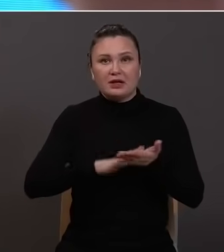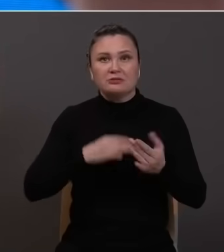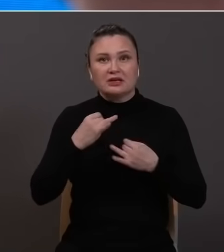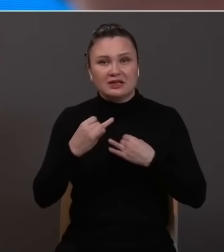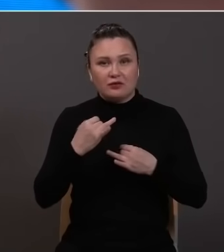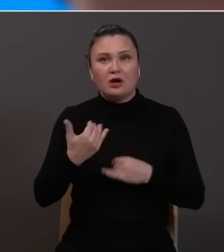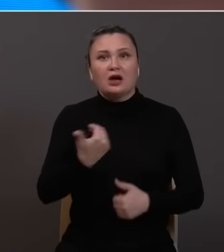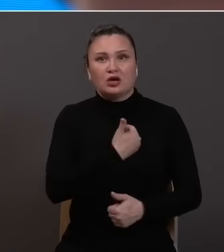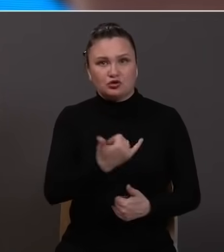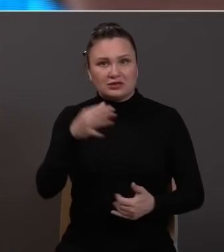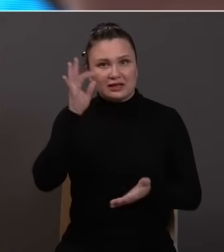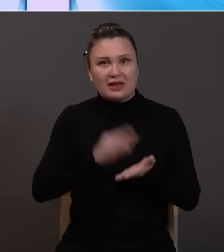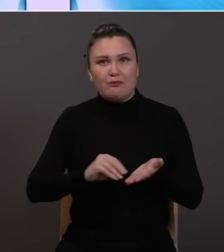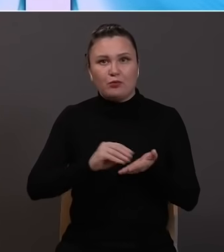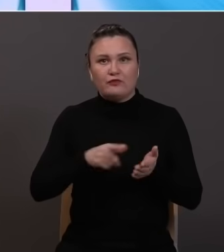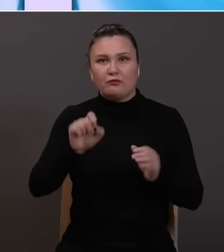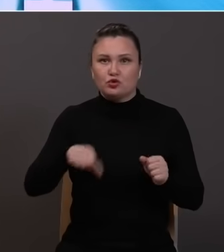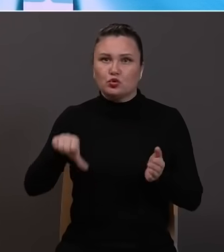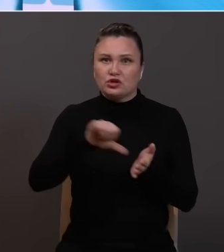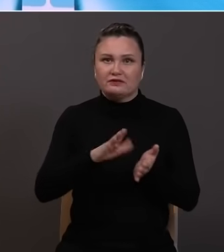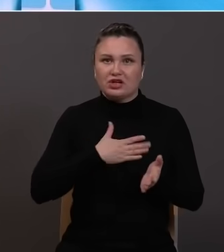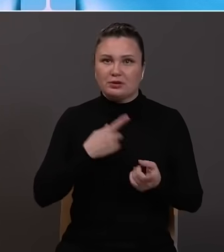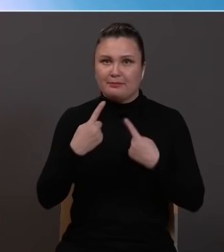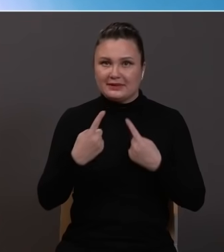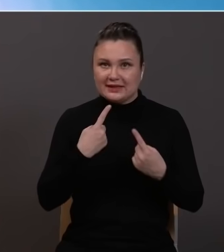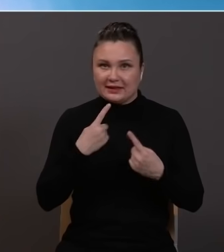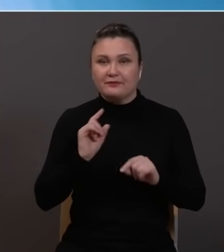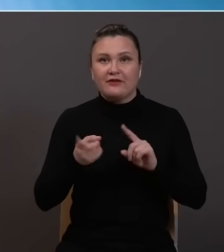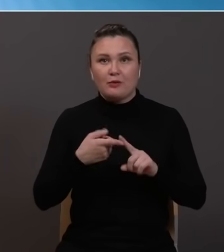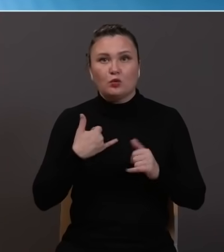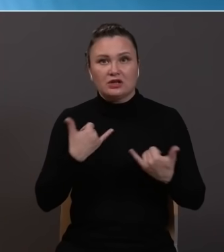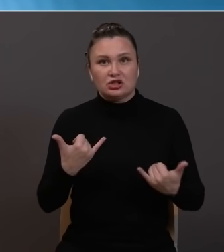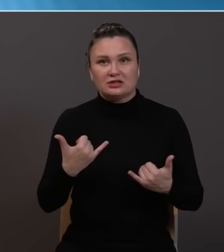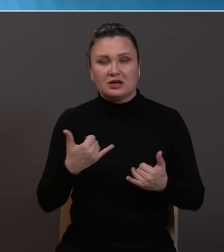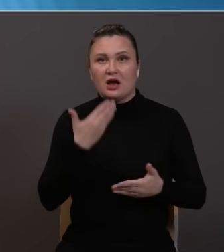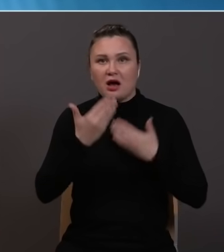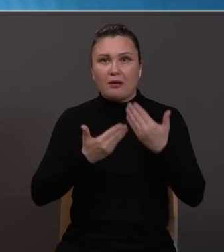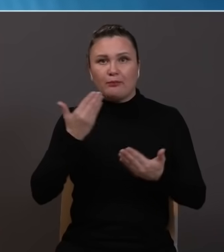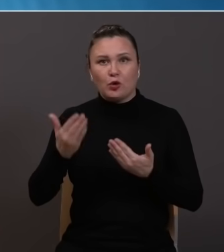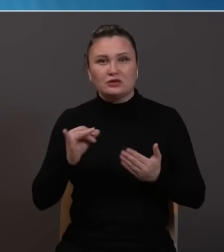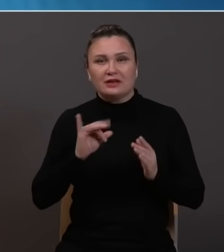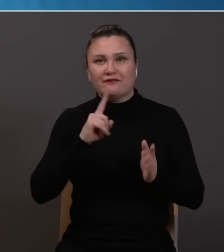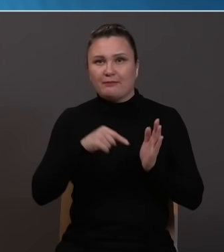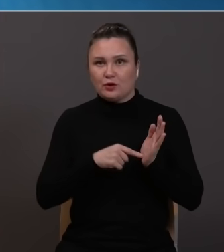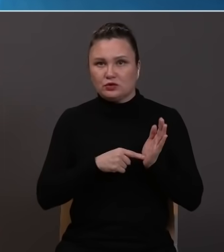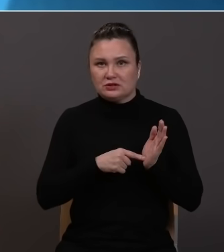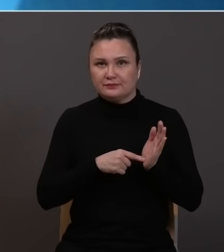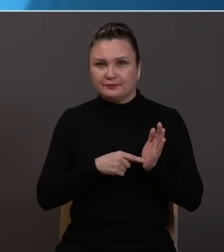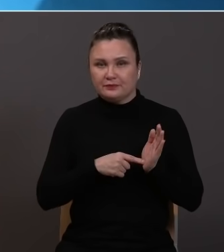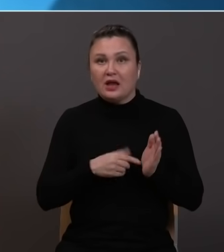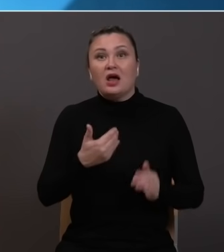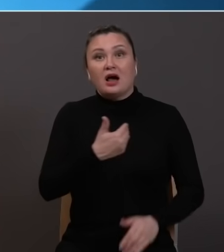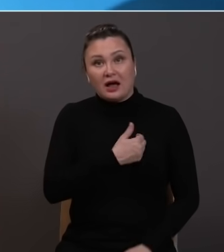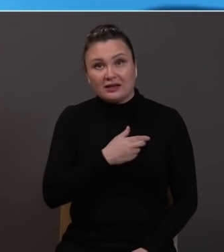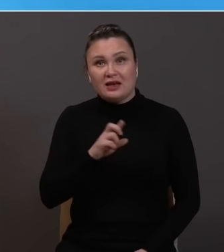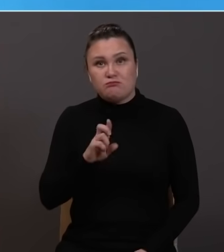хочу напомнить, что вы можете принять участие в нашей беседе. Во-первых, у нас сейчас идет опрос, и вопрос звучит очень просто. Хотели